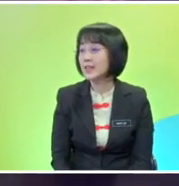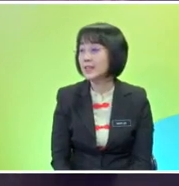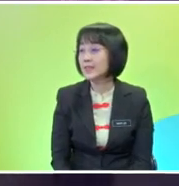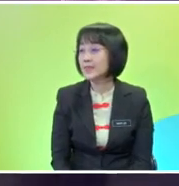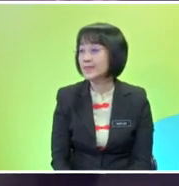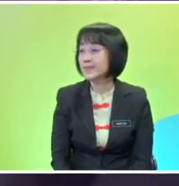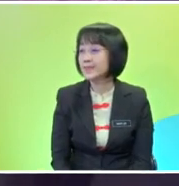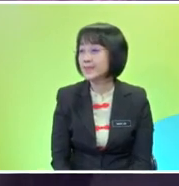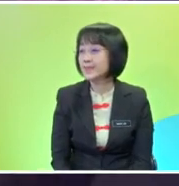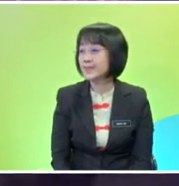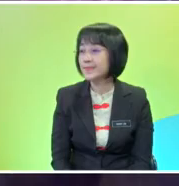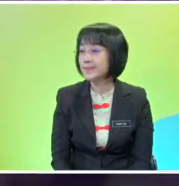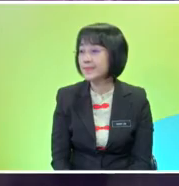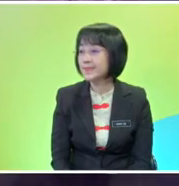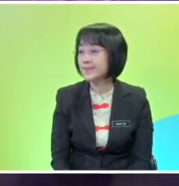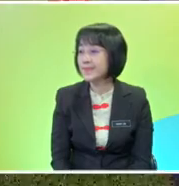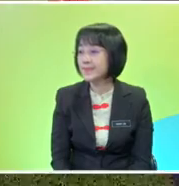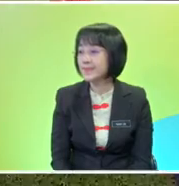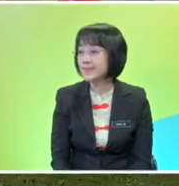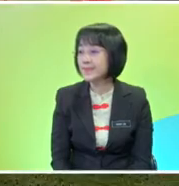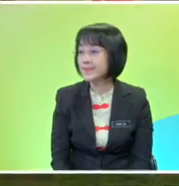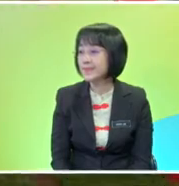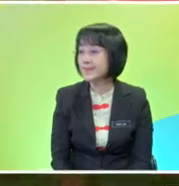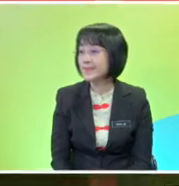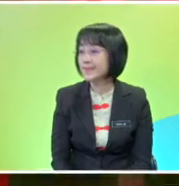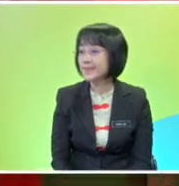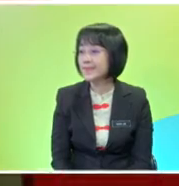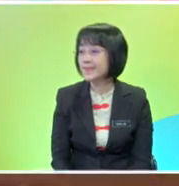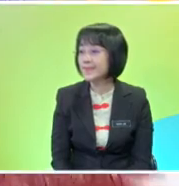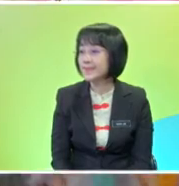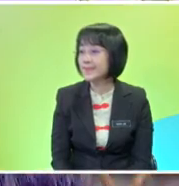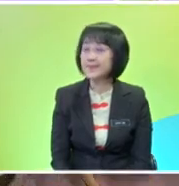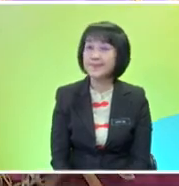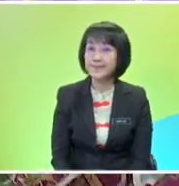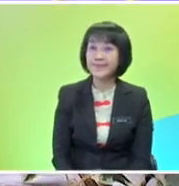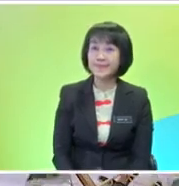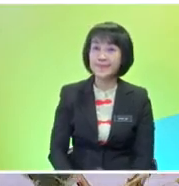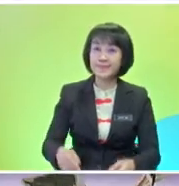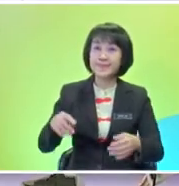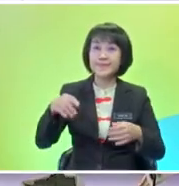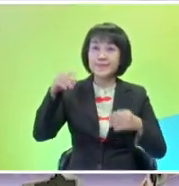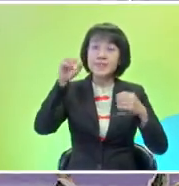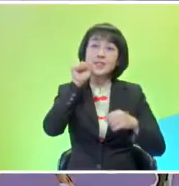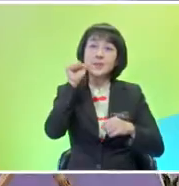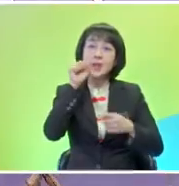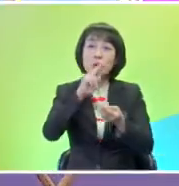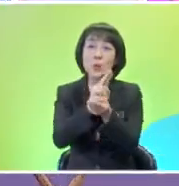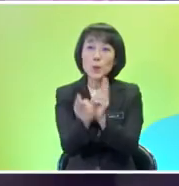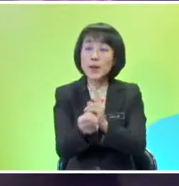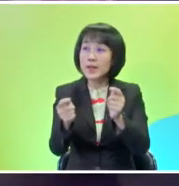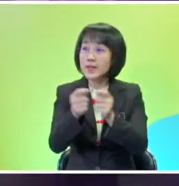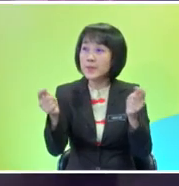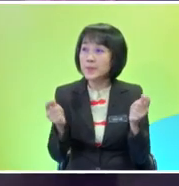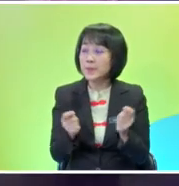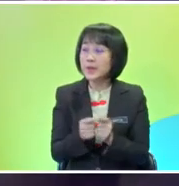Cikgu untuk goah okey Mira akan ubah Baiklah Cikgu berikutnya Cikgu seterusnya kita nak jalan-jalan